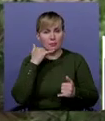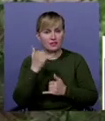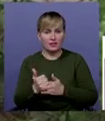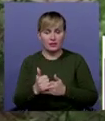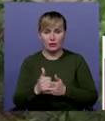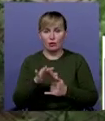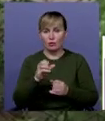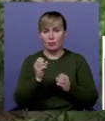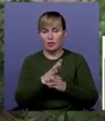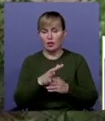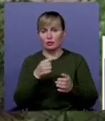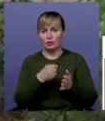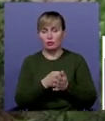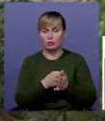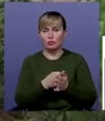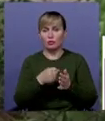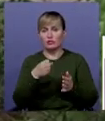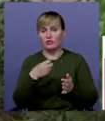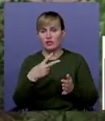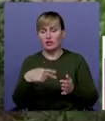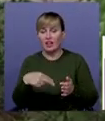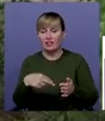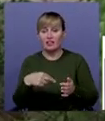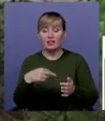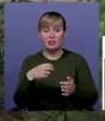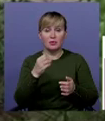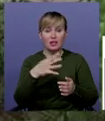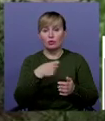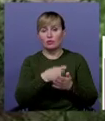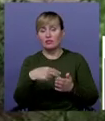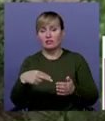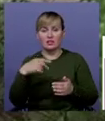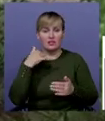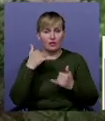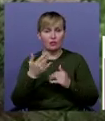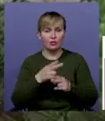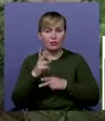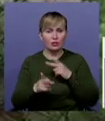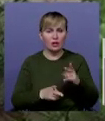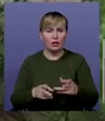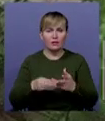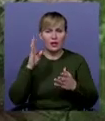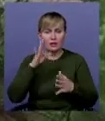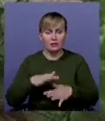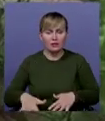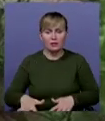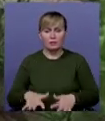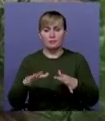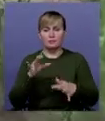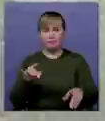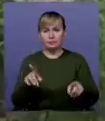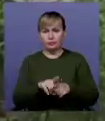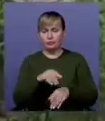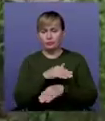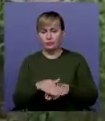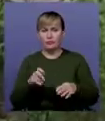поступило от 15 до 20 звонков от жителей, которые жаловались на подтопление внутридворовых территорий, а также улиц.